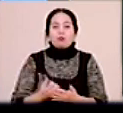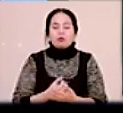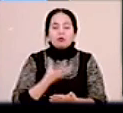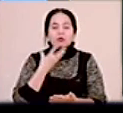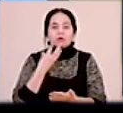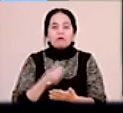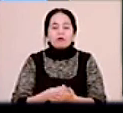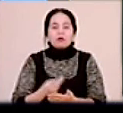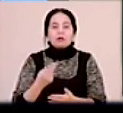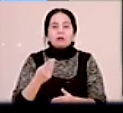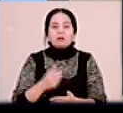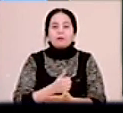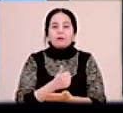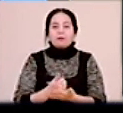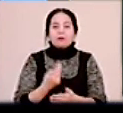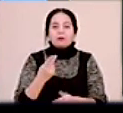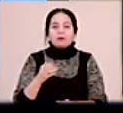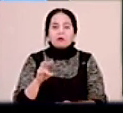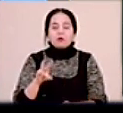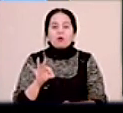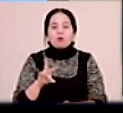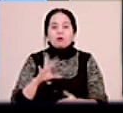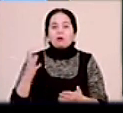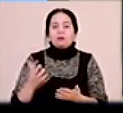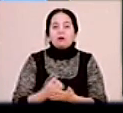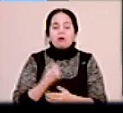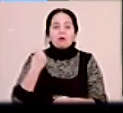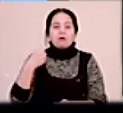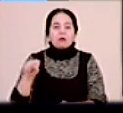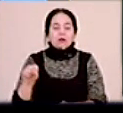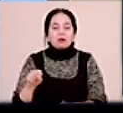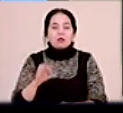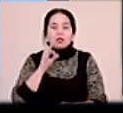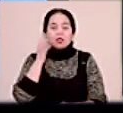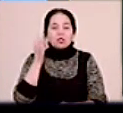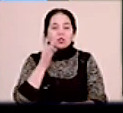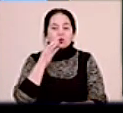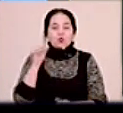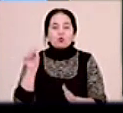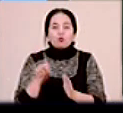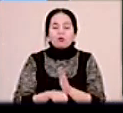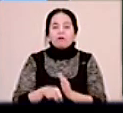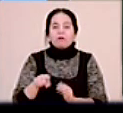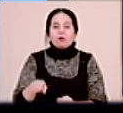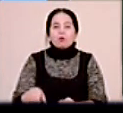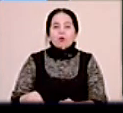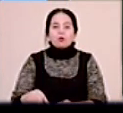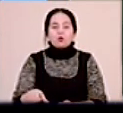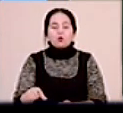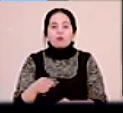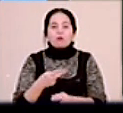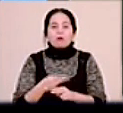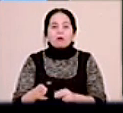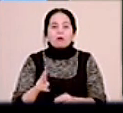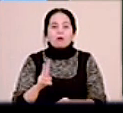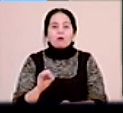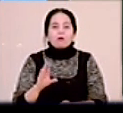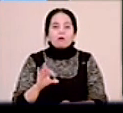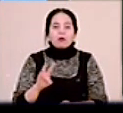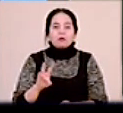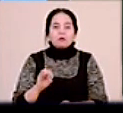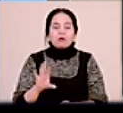цели. Александр одолел Спитамена, хитростью убив его путем коварства